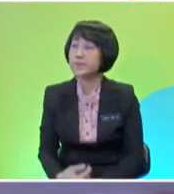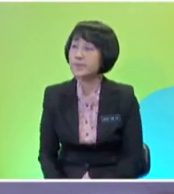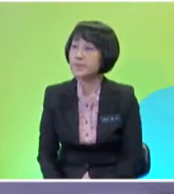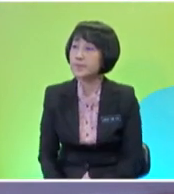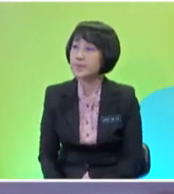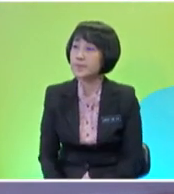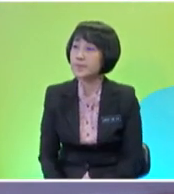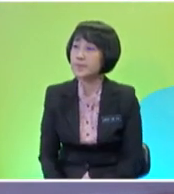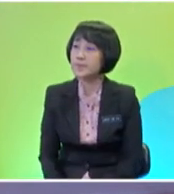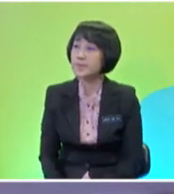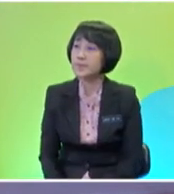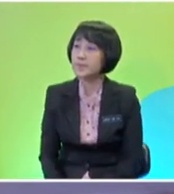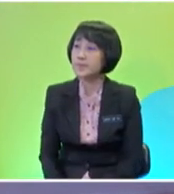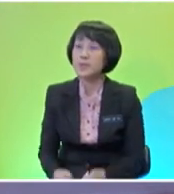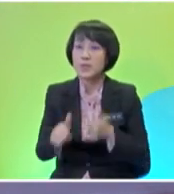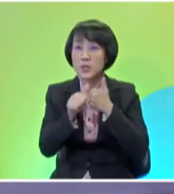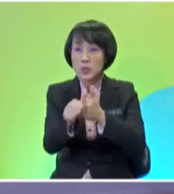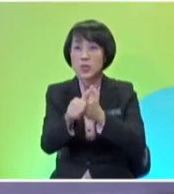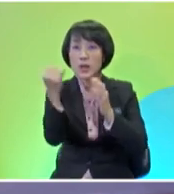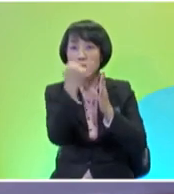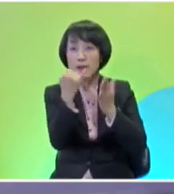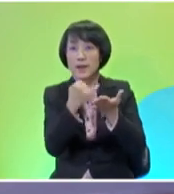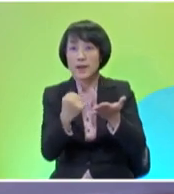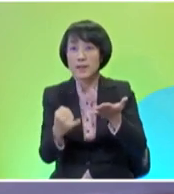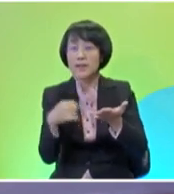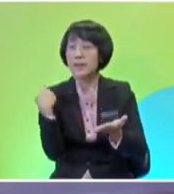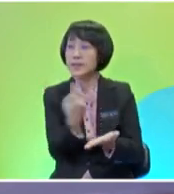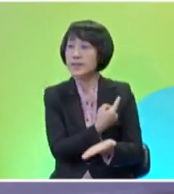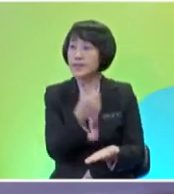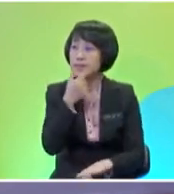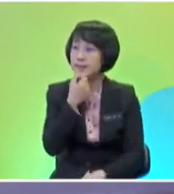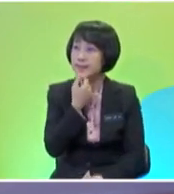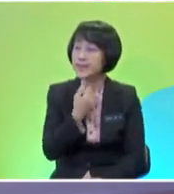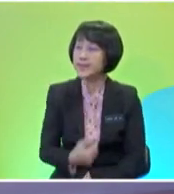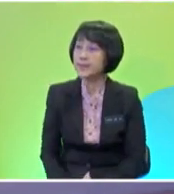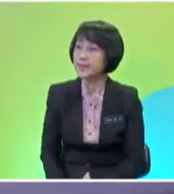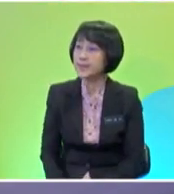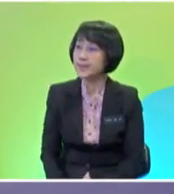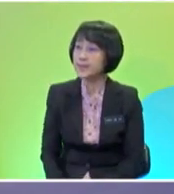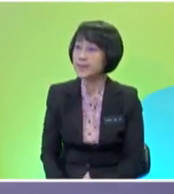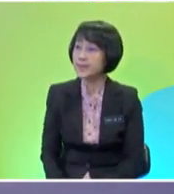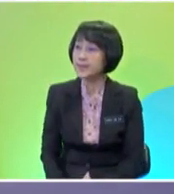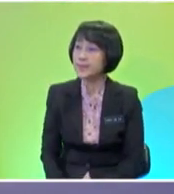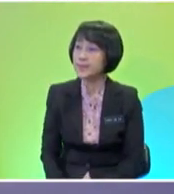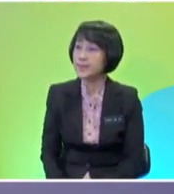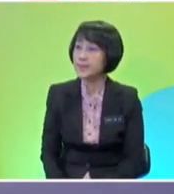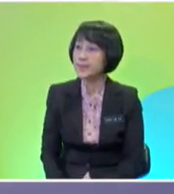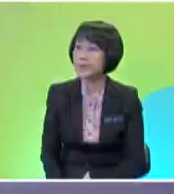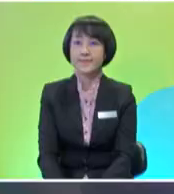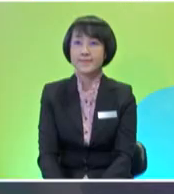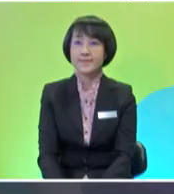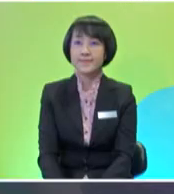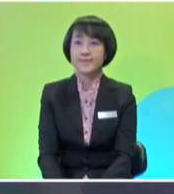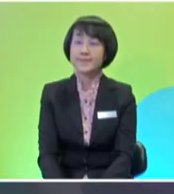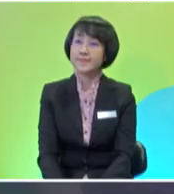Ifan punya tu bentuk segi empat, okay, dan juga ada serong di bahagian atas. Okey, Ifan kena gam bahagian sisi dan juga bahagian atas